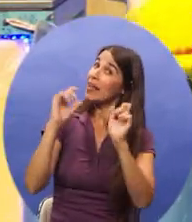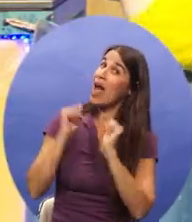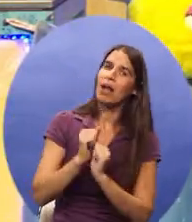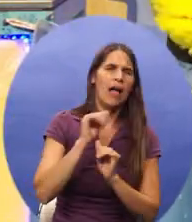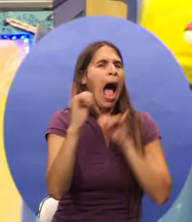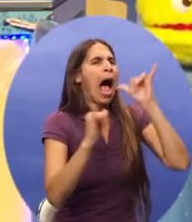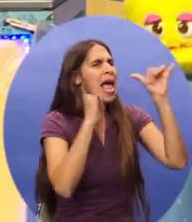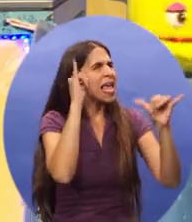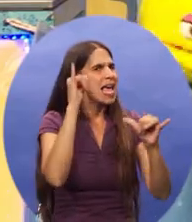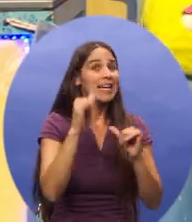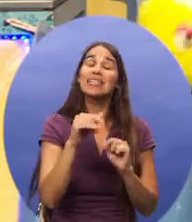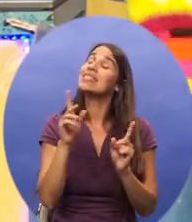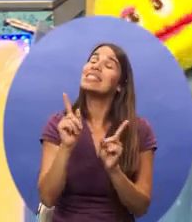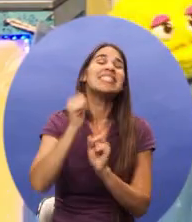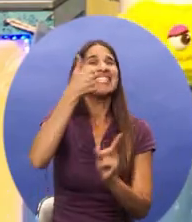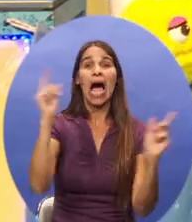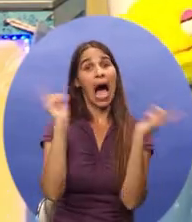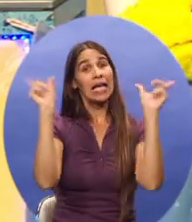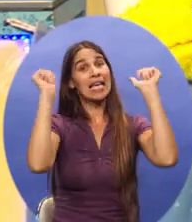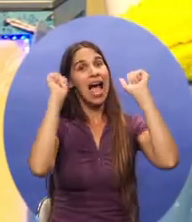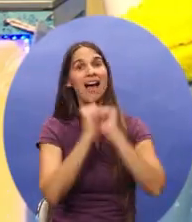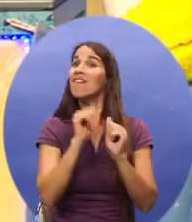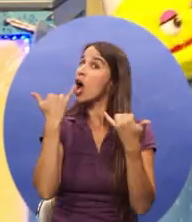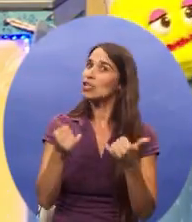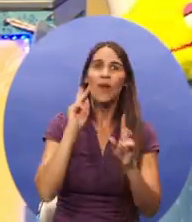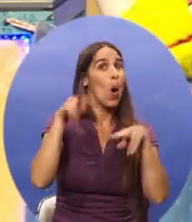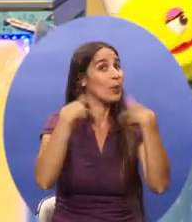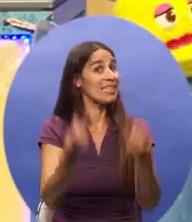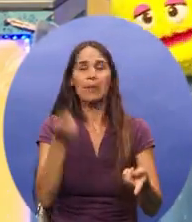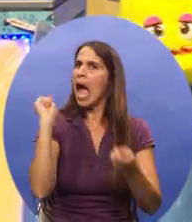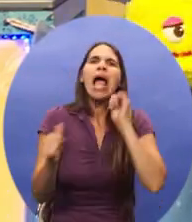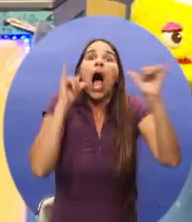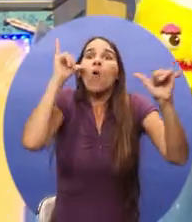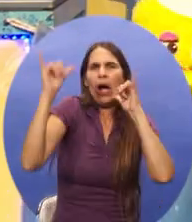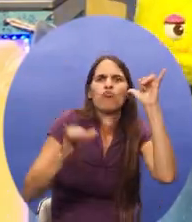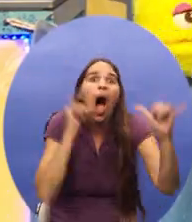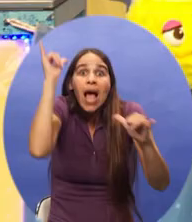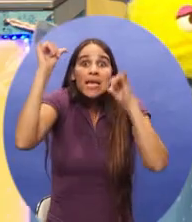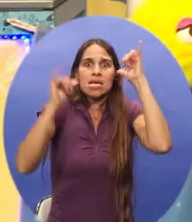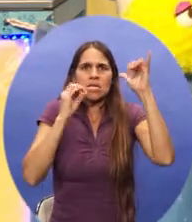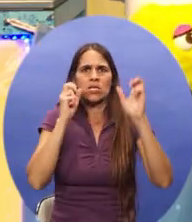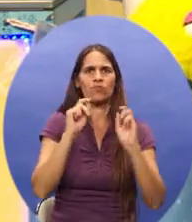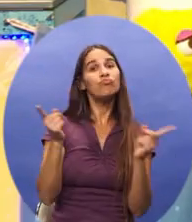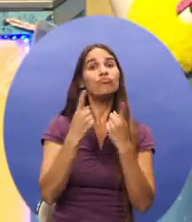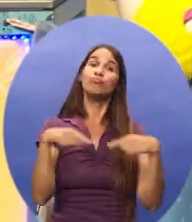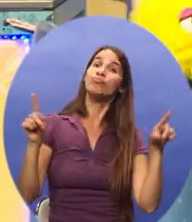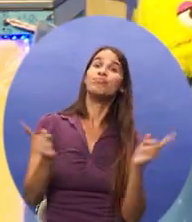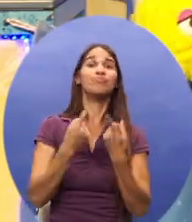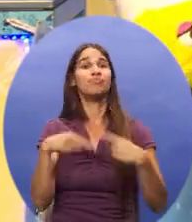שיר ללא מילה הוא שיח חגיגה ומשם חוזרים ל...